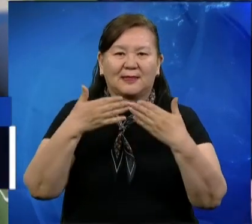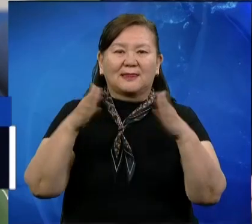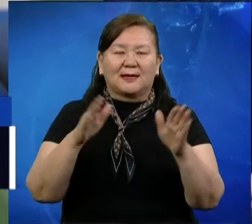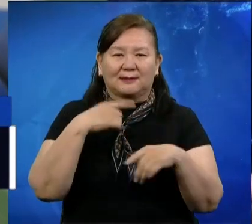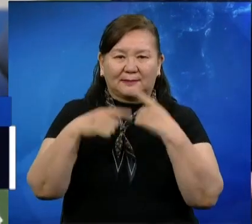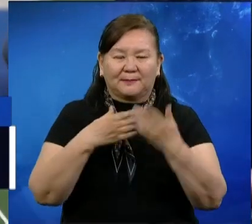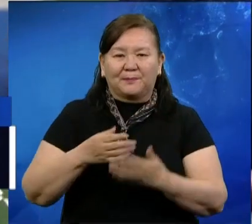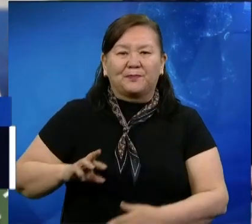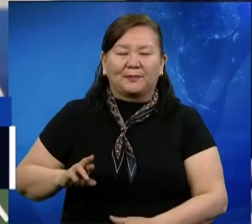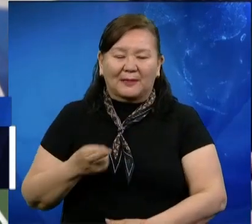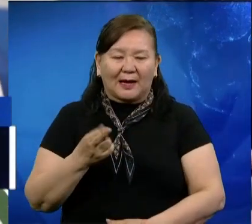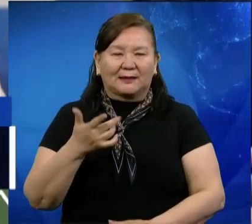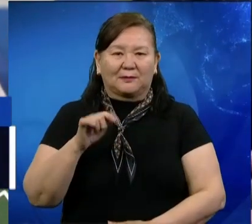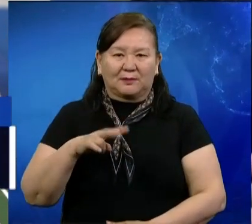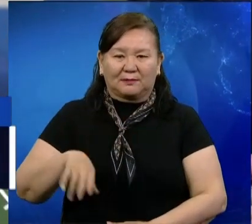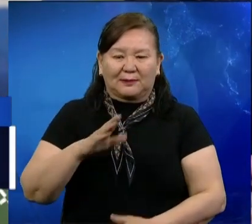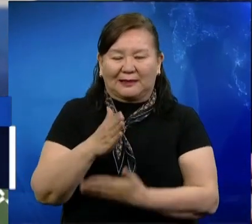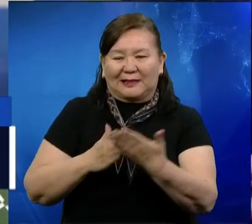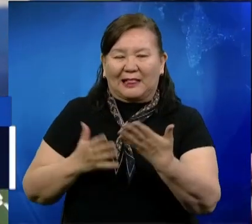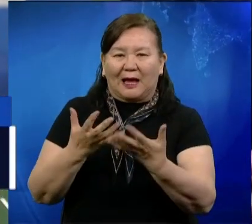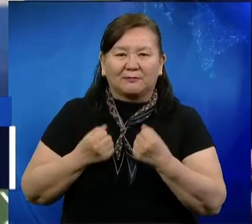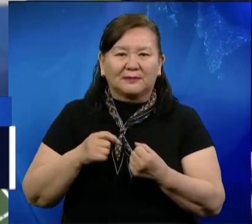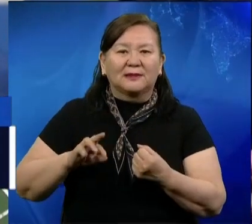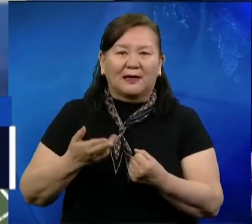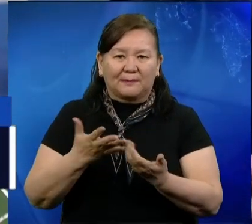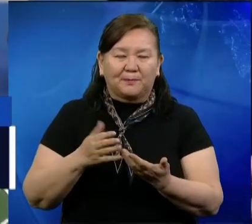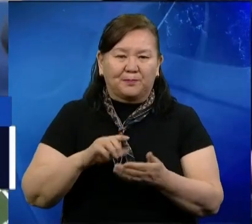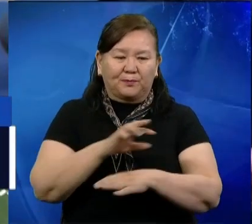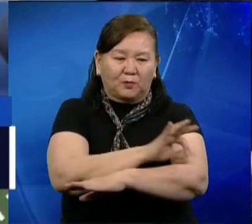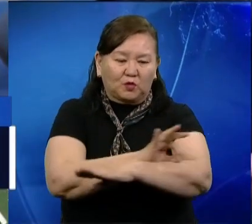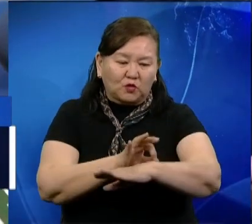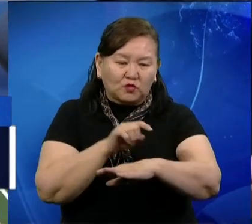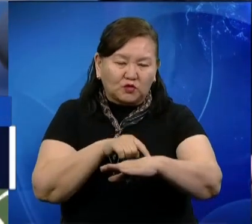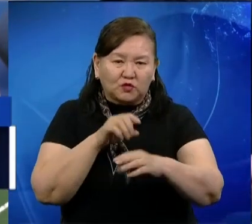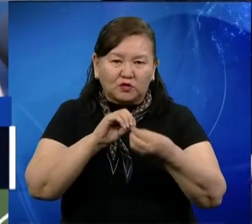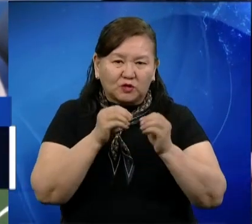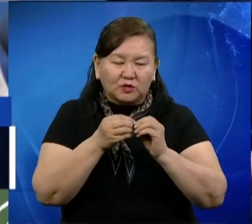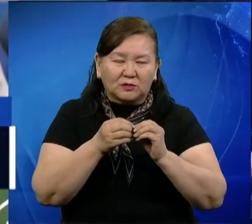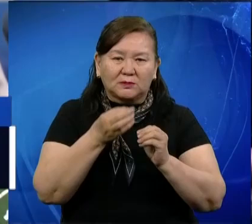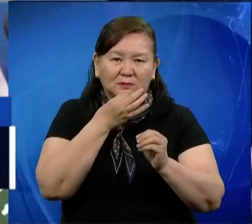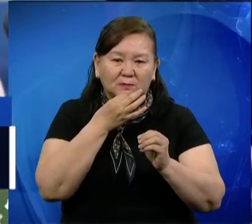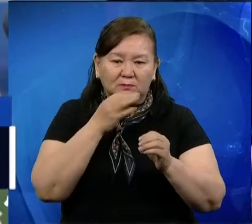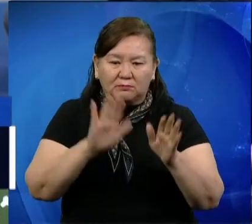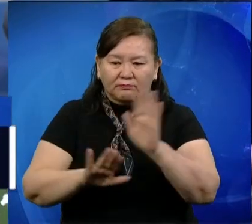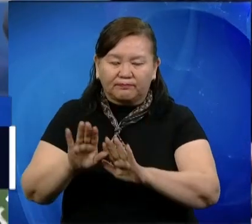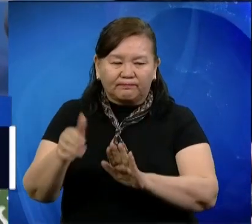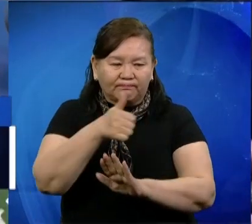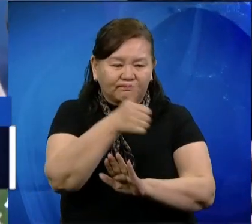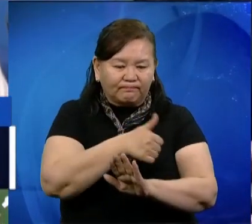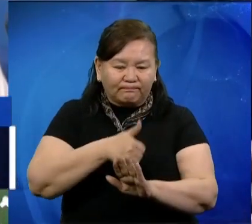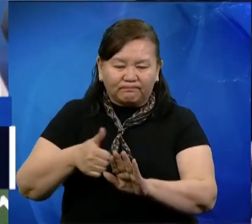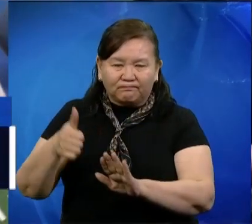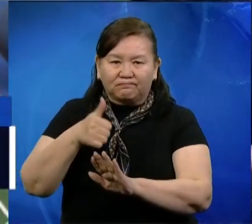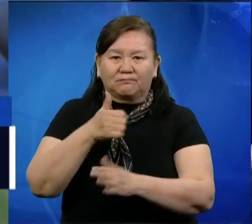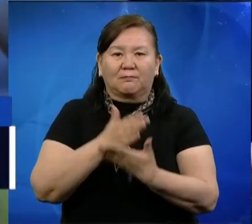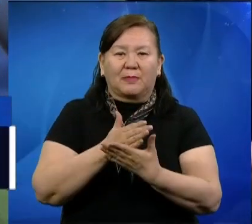байна. Яагаад талыг авчиж байна гэхэлэр энэ төсөл хэрэгжих урьдчилсан нөхцөл бүгд